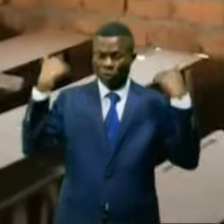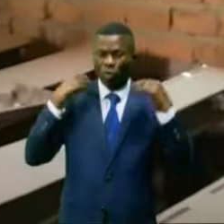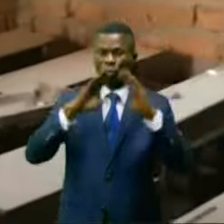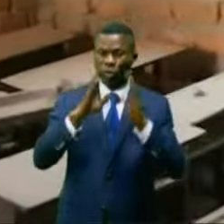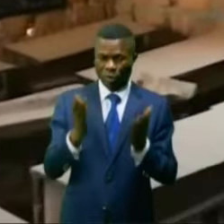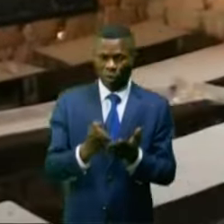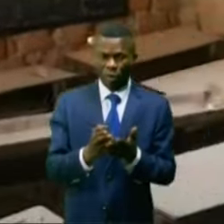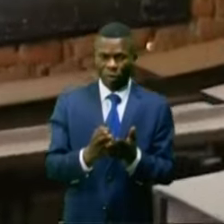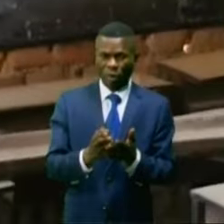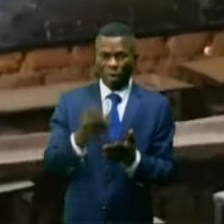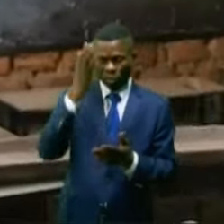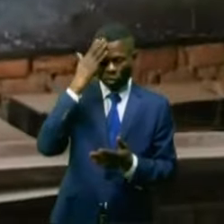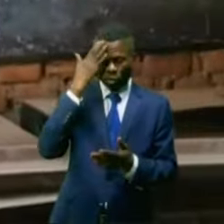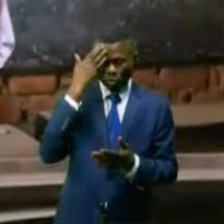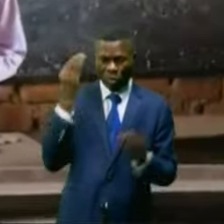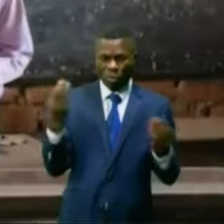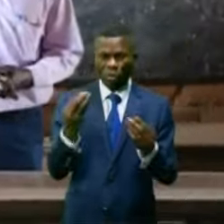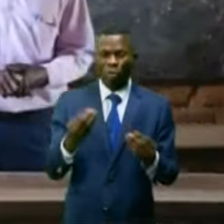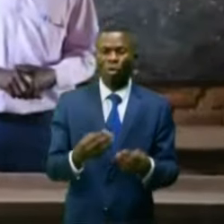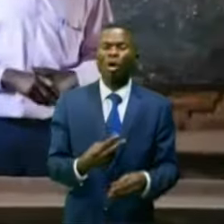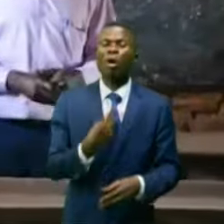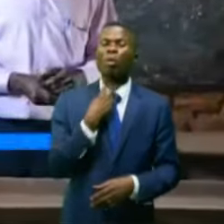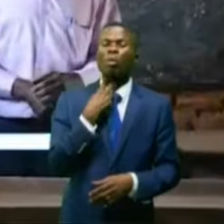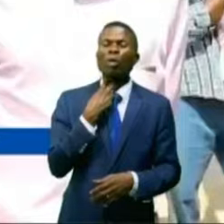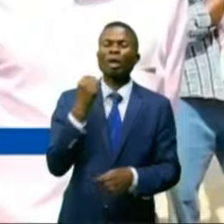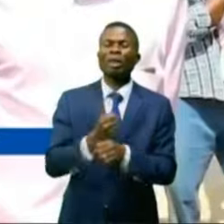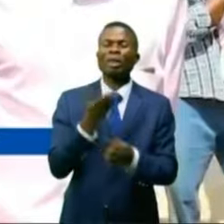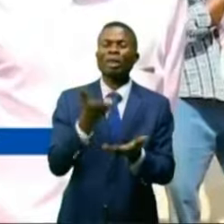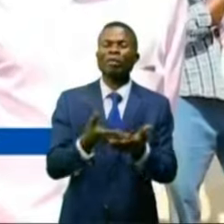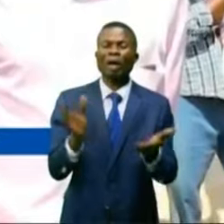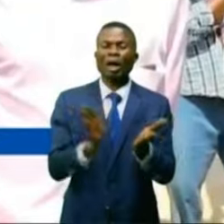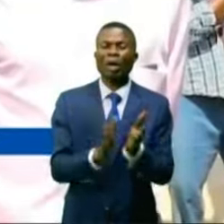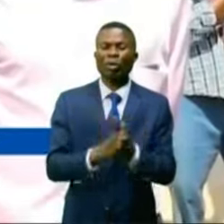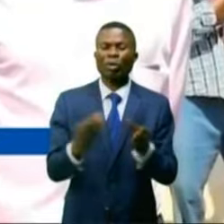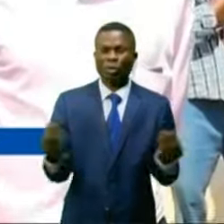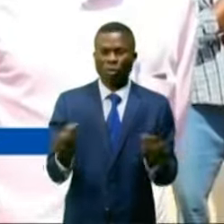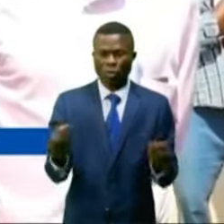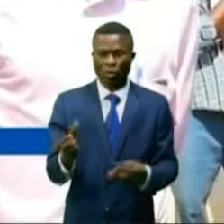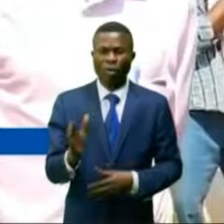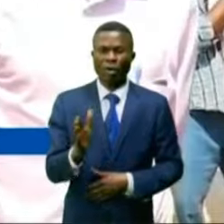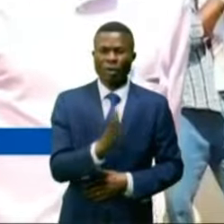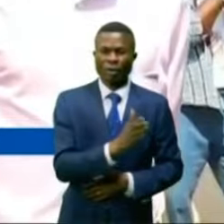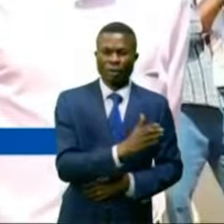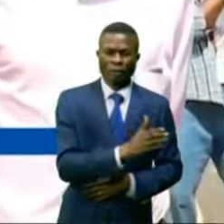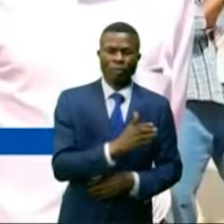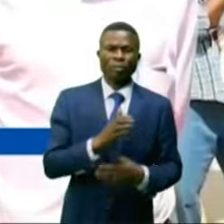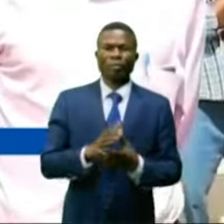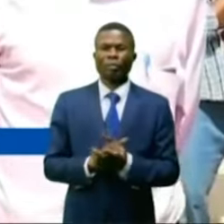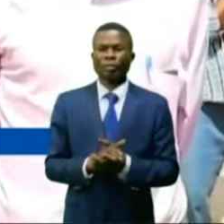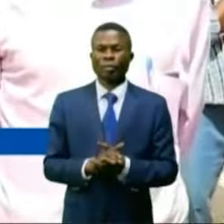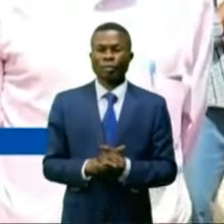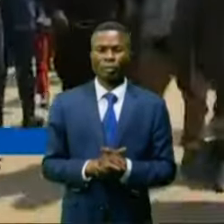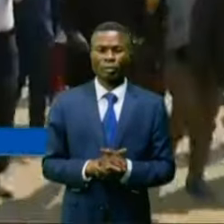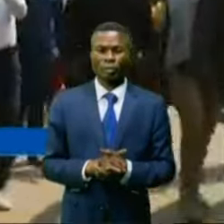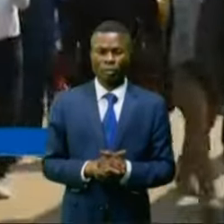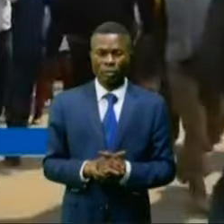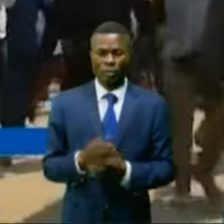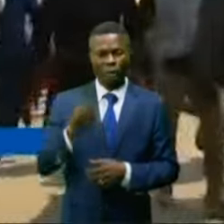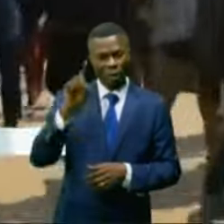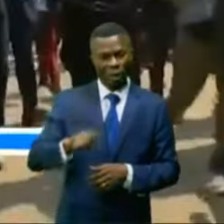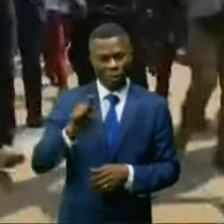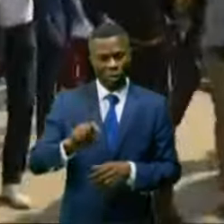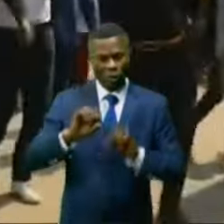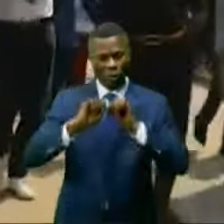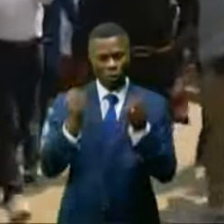pour connaître le mobile de l'arrêt des travaux. Les vacances parlementaires qui lui ont permis de mesurer l'ampleur des besoins